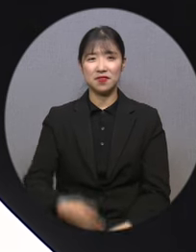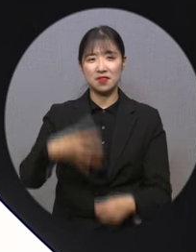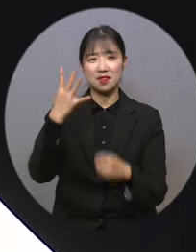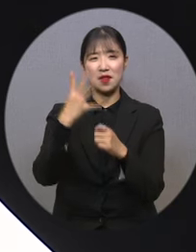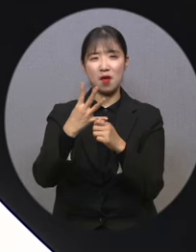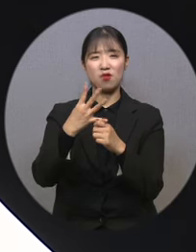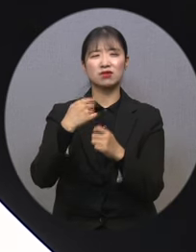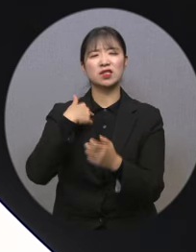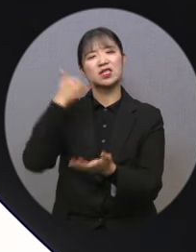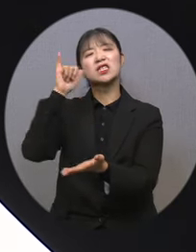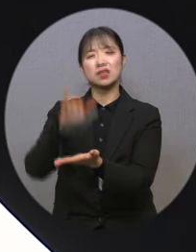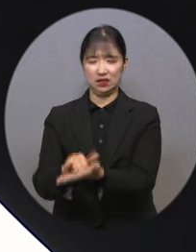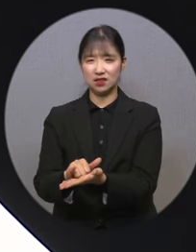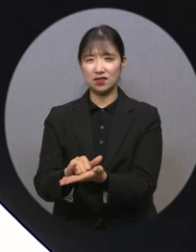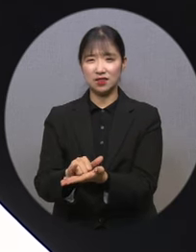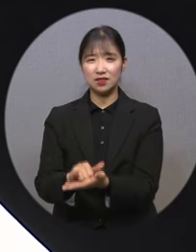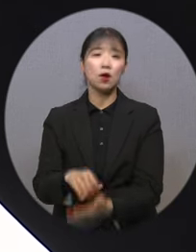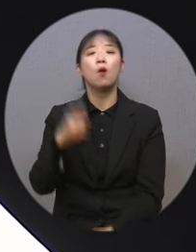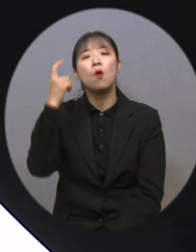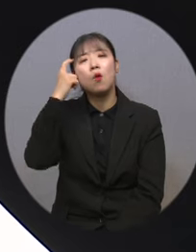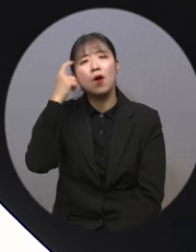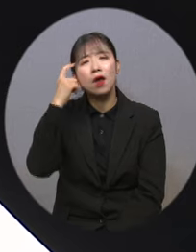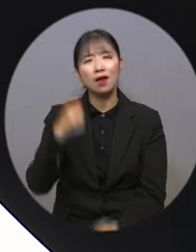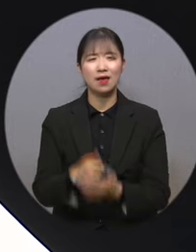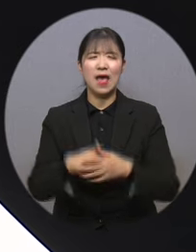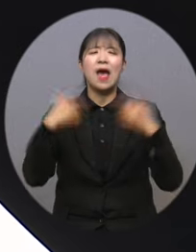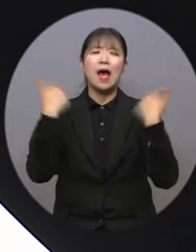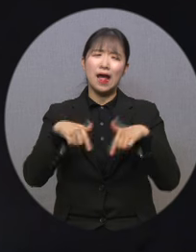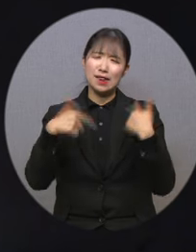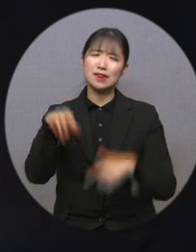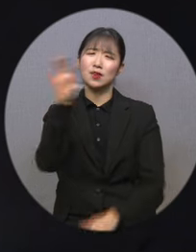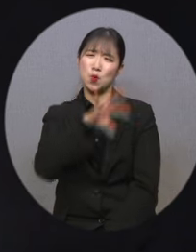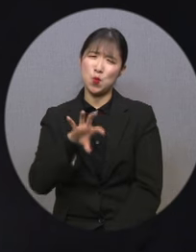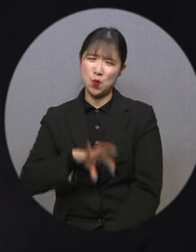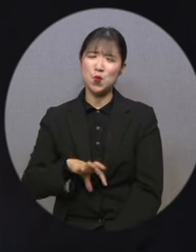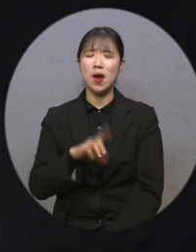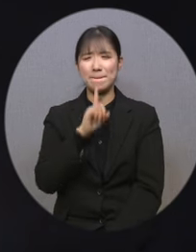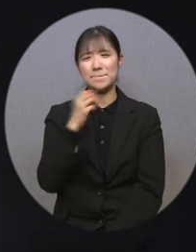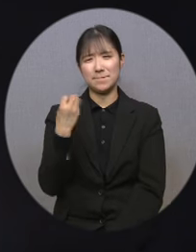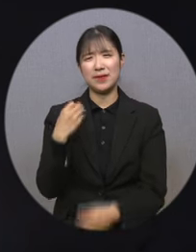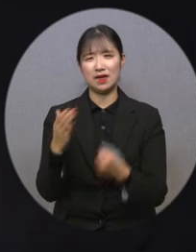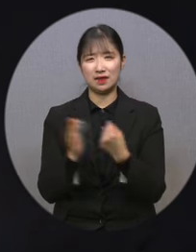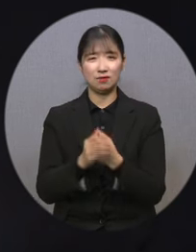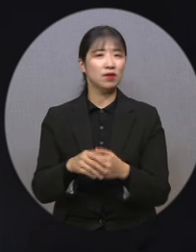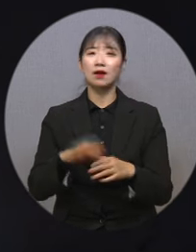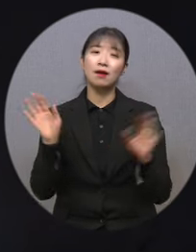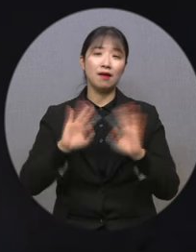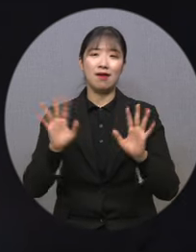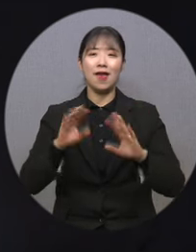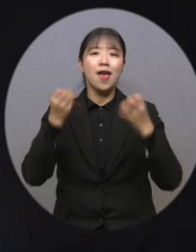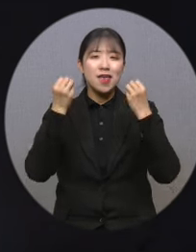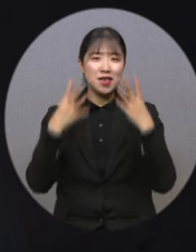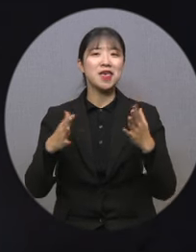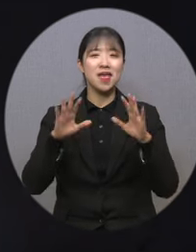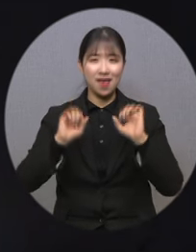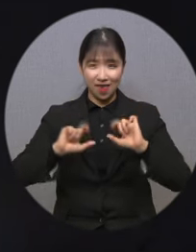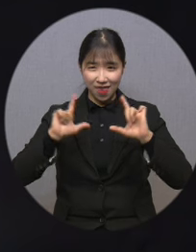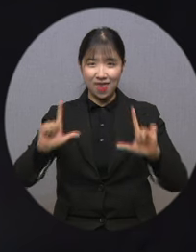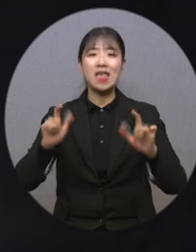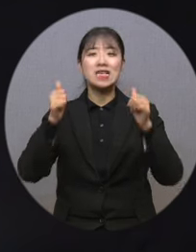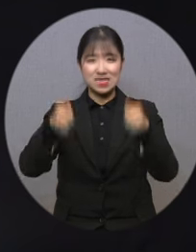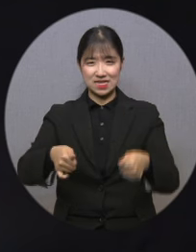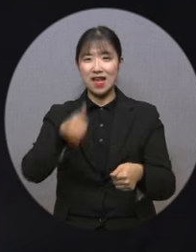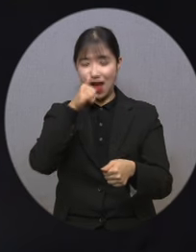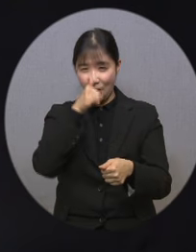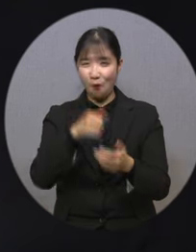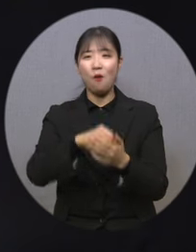제가 끊어버렸어요. 왜 끊었습니까? 아, 똑같은 얘기니까. 똑같은 얘기. 예. 요새 좀 다릅니다. 새해 인사가 있고 크리스마스